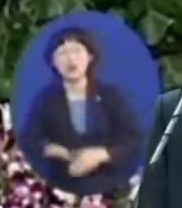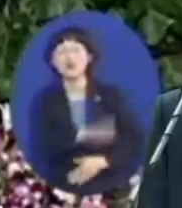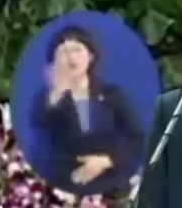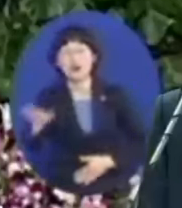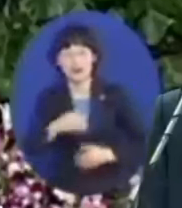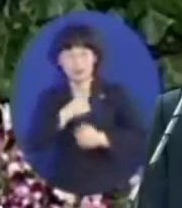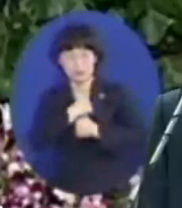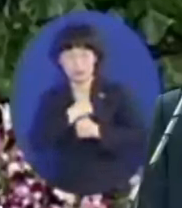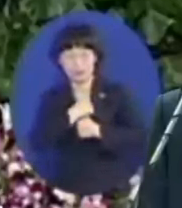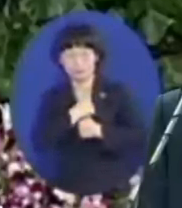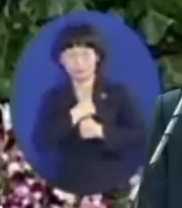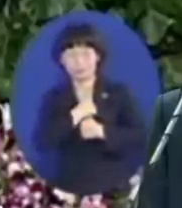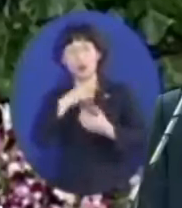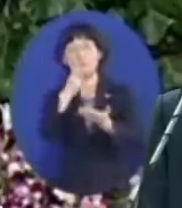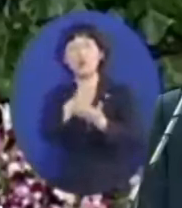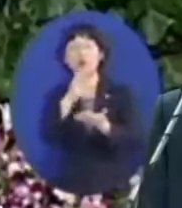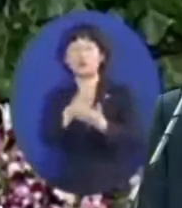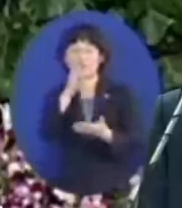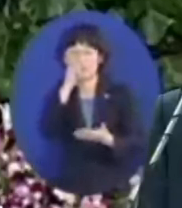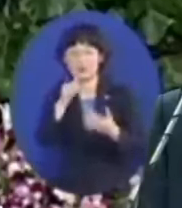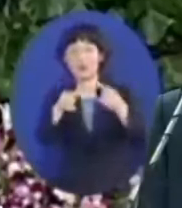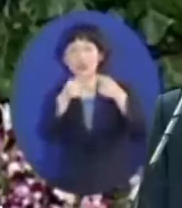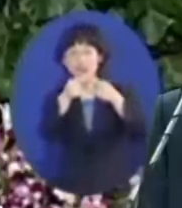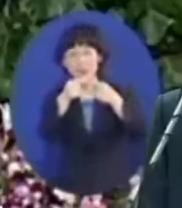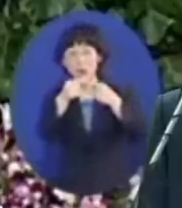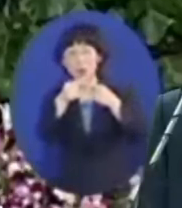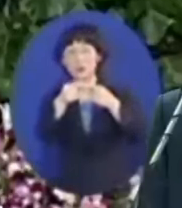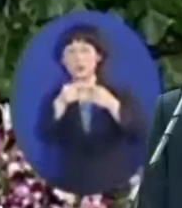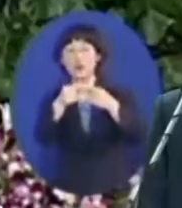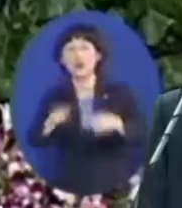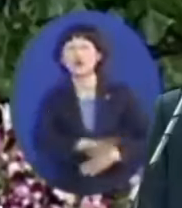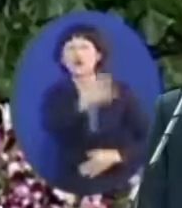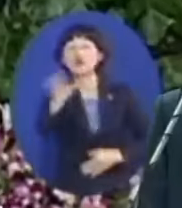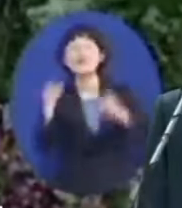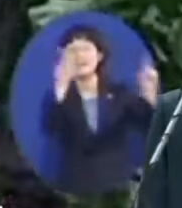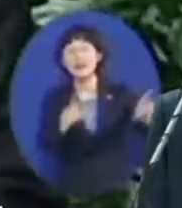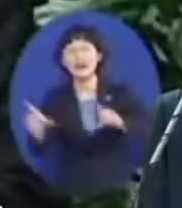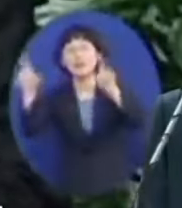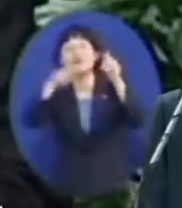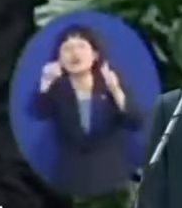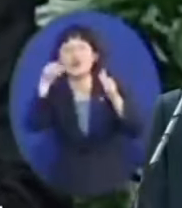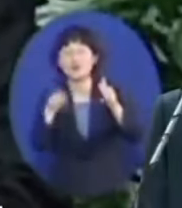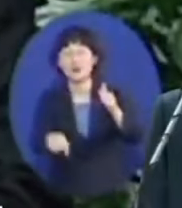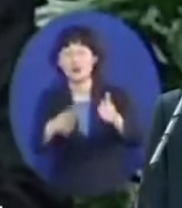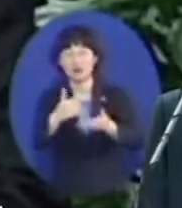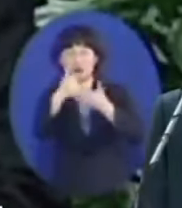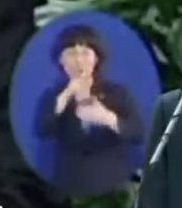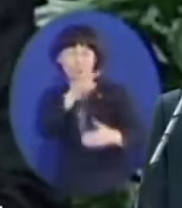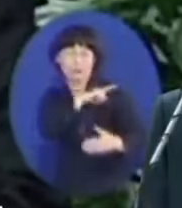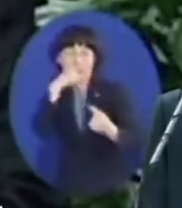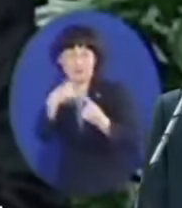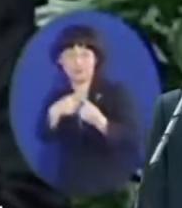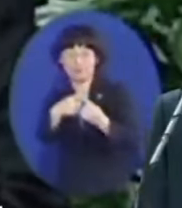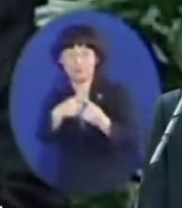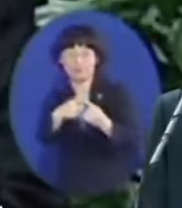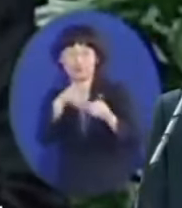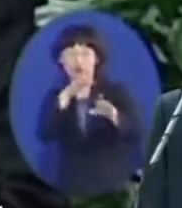될 규범이 있습니다. 첫째로 우리의 삶 속에 주님을 제일주의로 살아야 되는 것입니다.